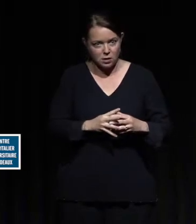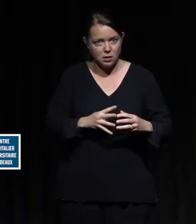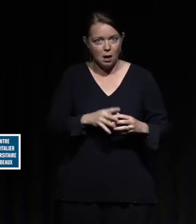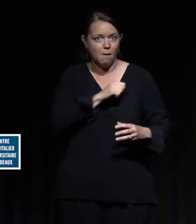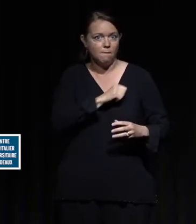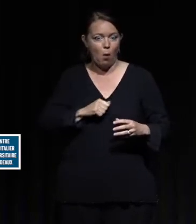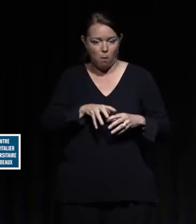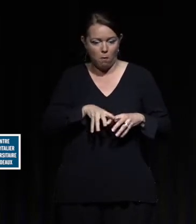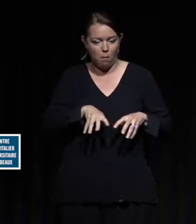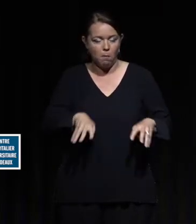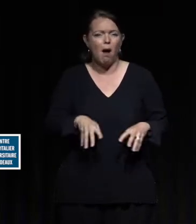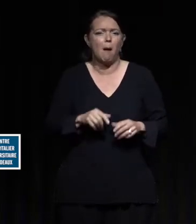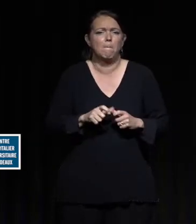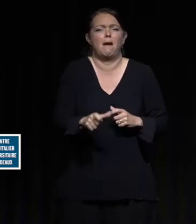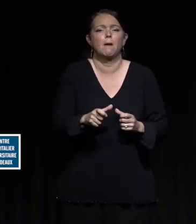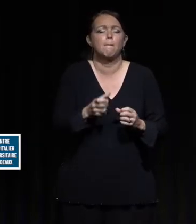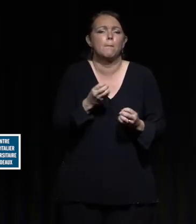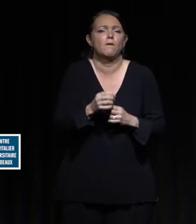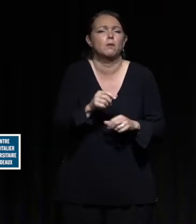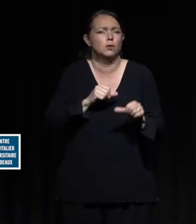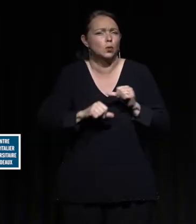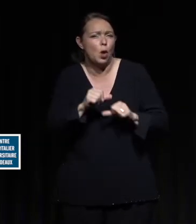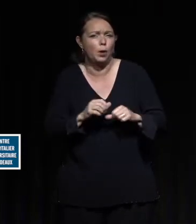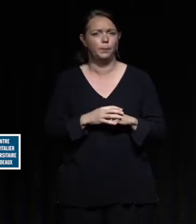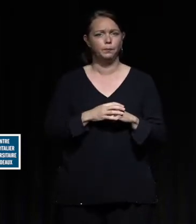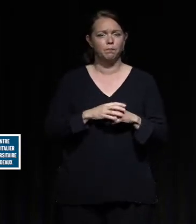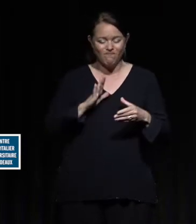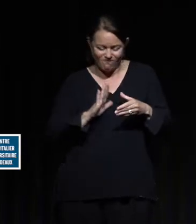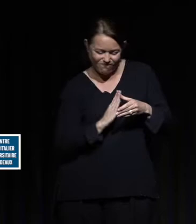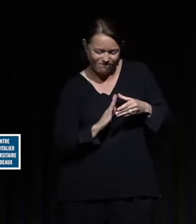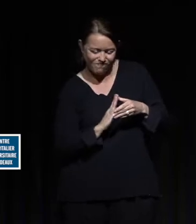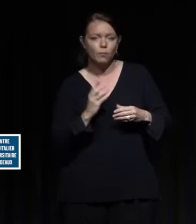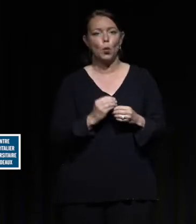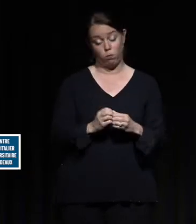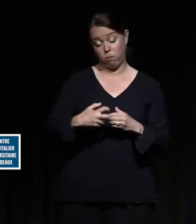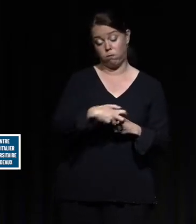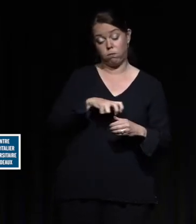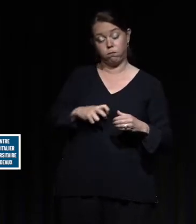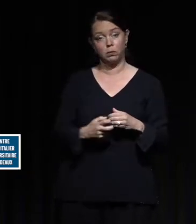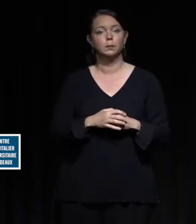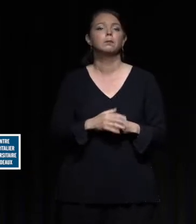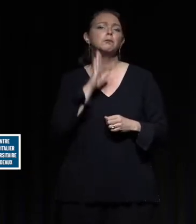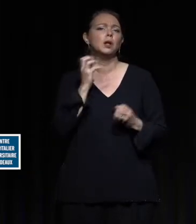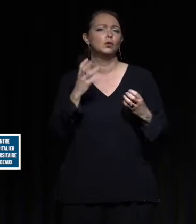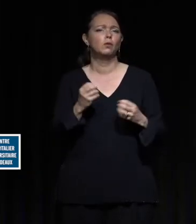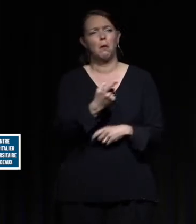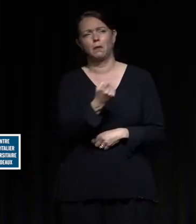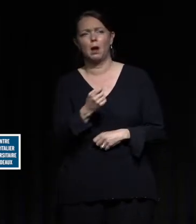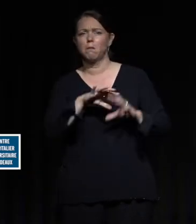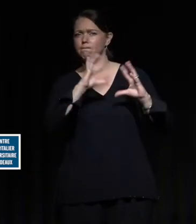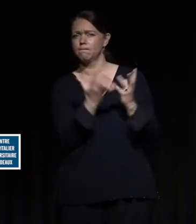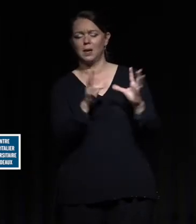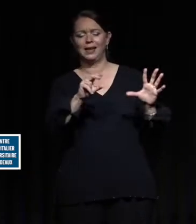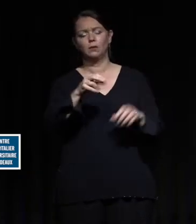me générer des douleurs, des adhérences ou des masses. Voilà la théorie principale qui est sans doute responsable de 80%